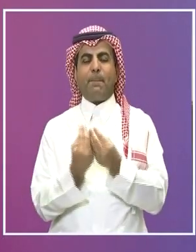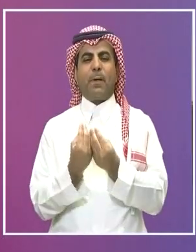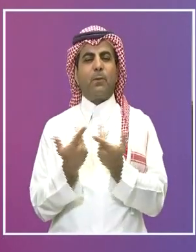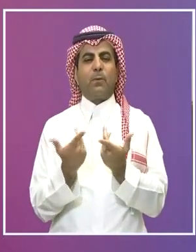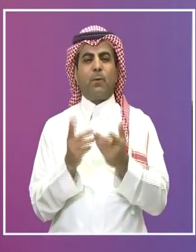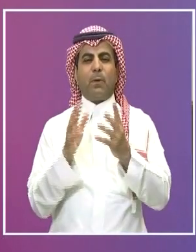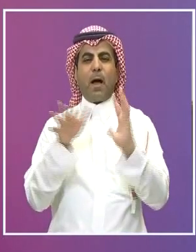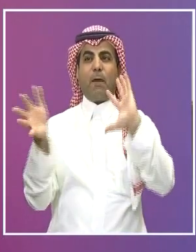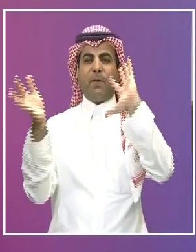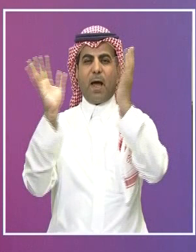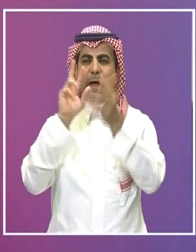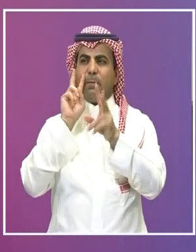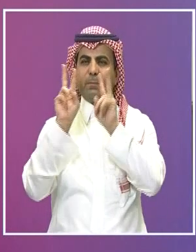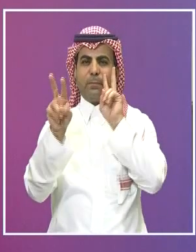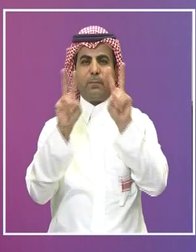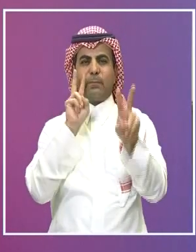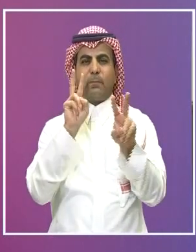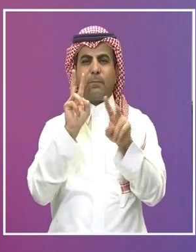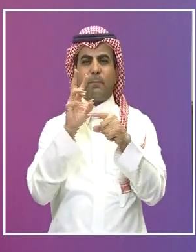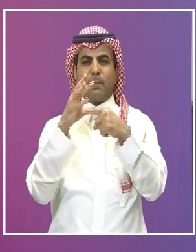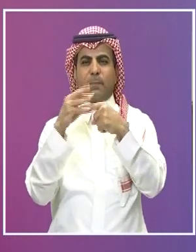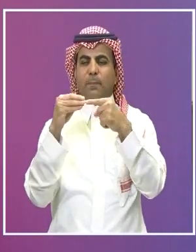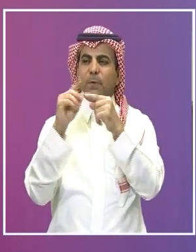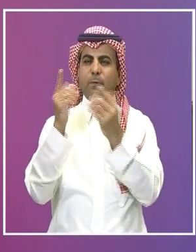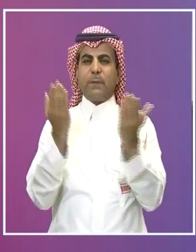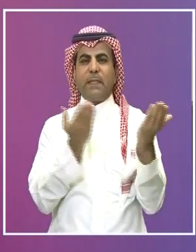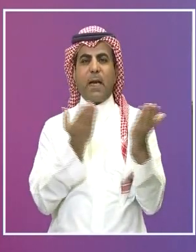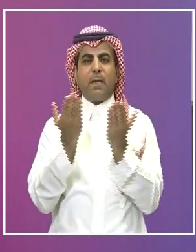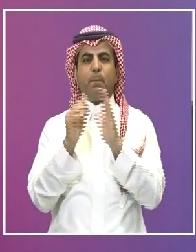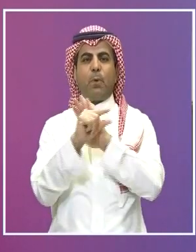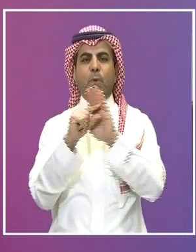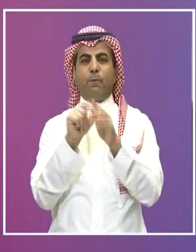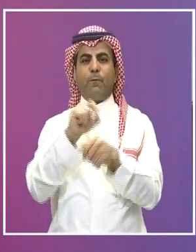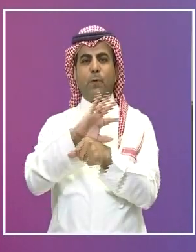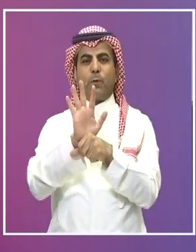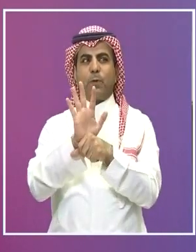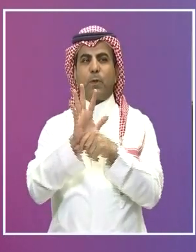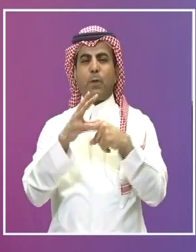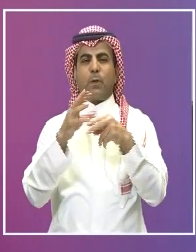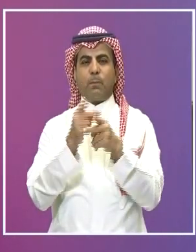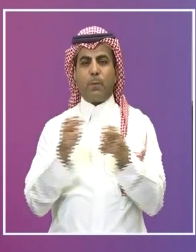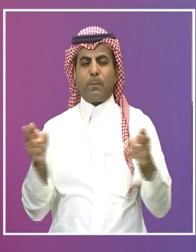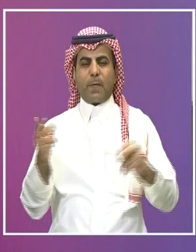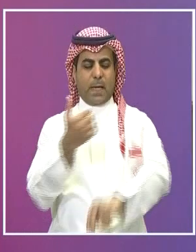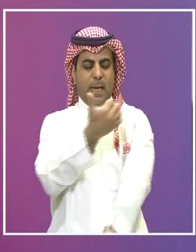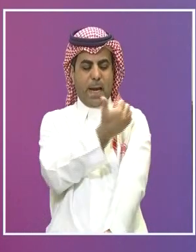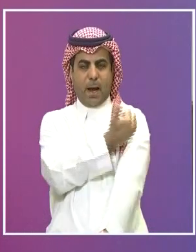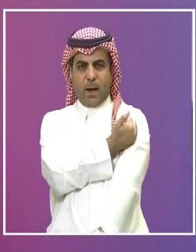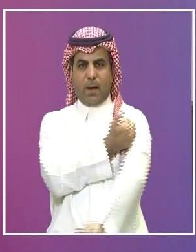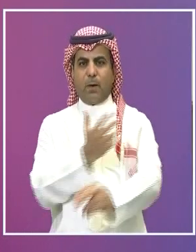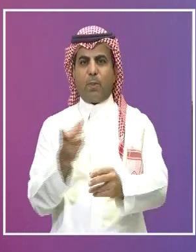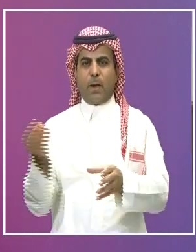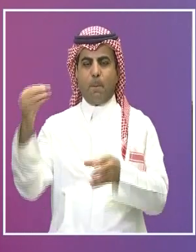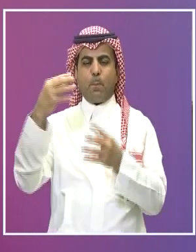الأوضاع العالمية وبعض الدراسات المتعلقة بهذا الفيروس أو المتعلقة باللقاحات عنه. كذلك